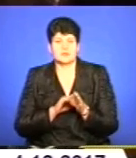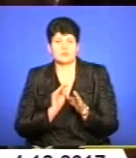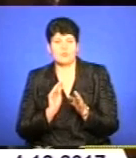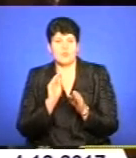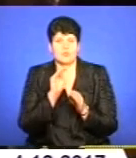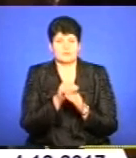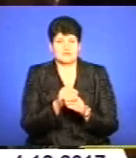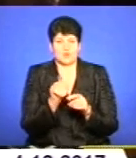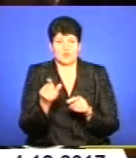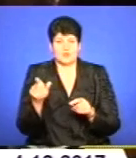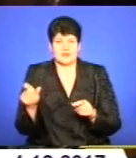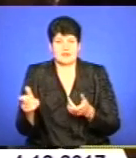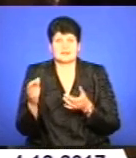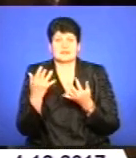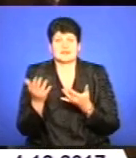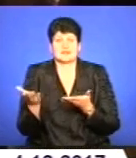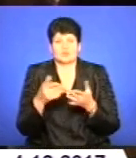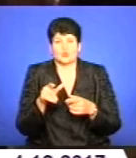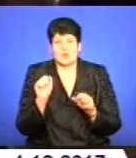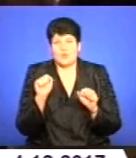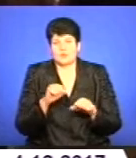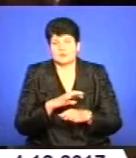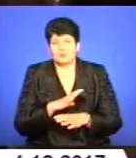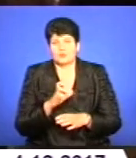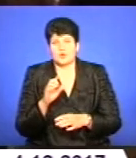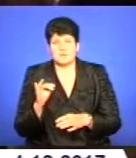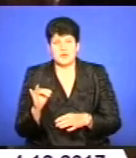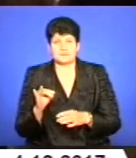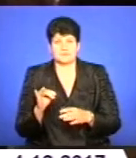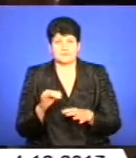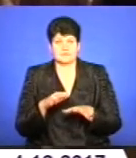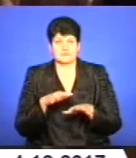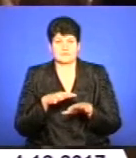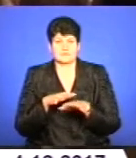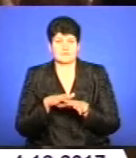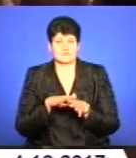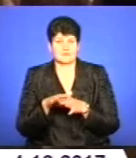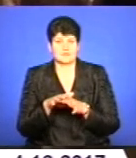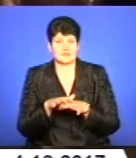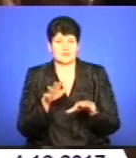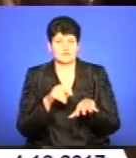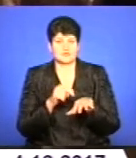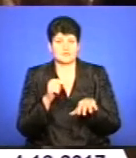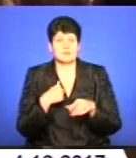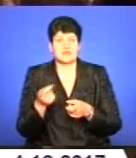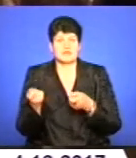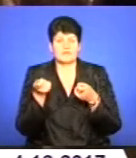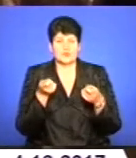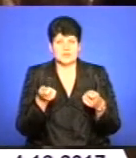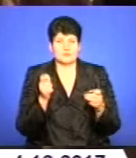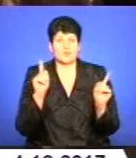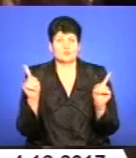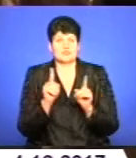сюди, гостей запросити, але ажіотаж відчувається. Ми привозимо музикантів із